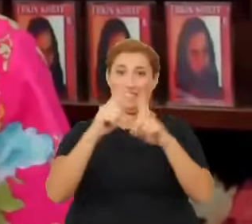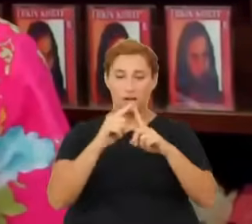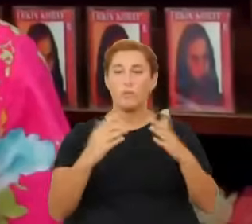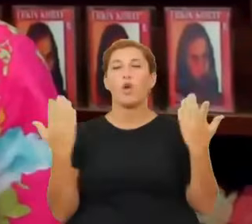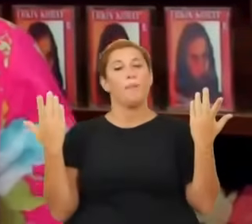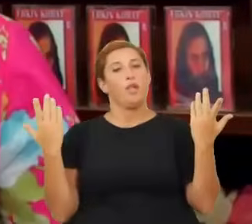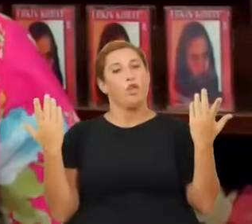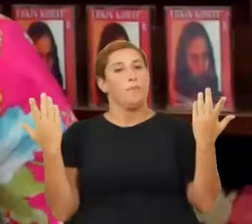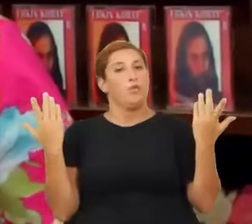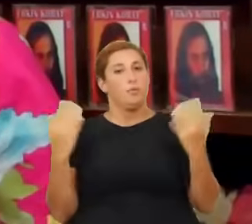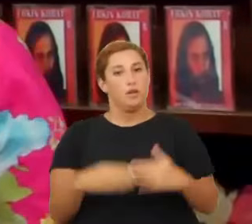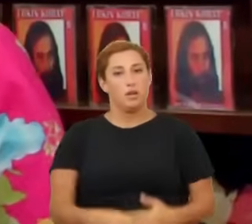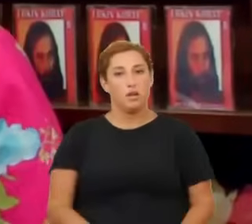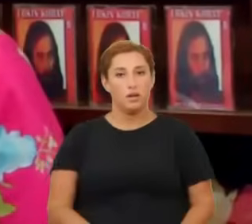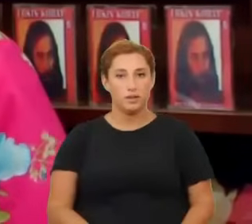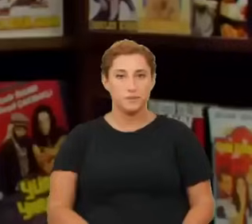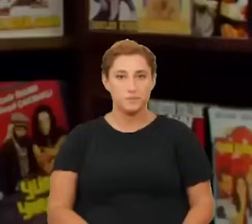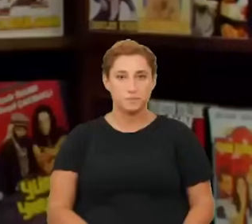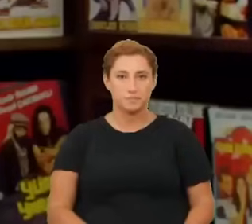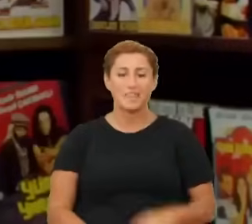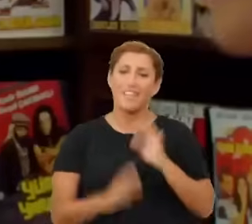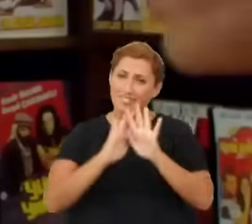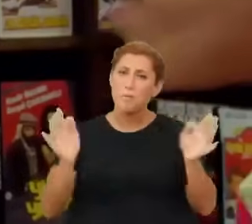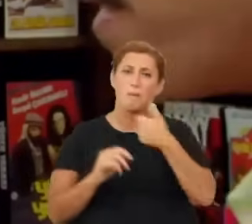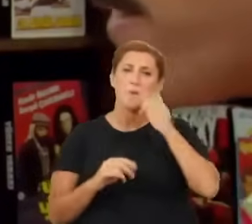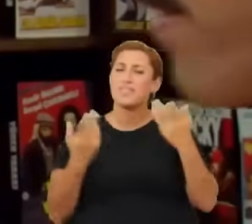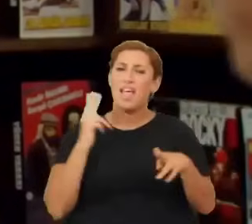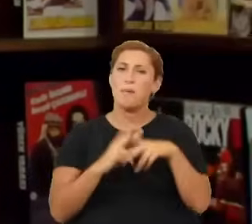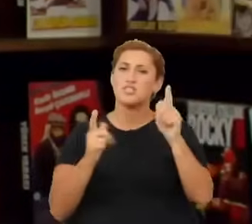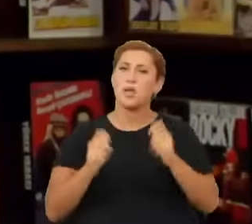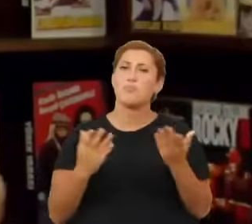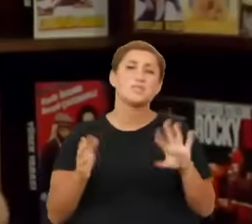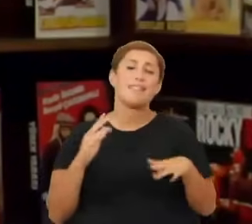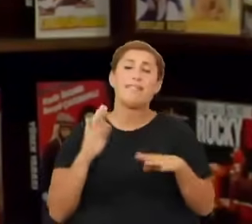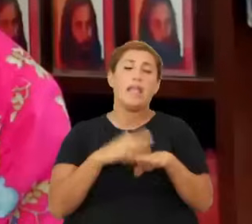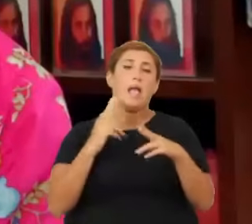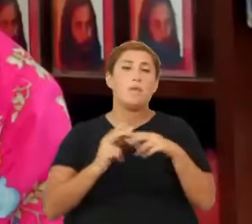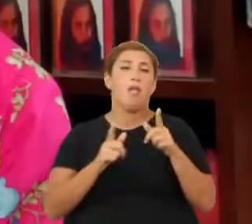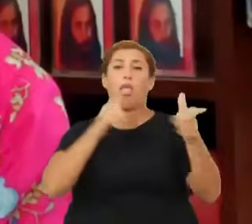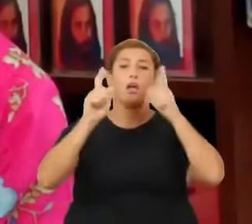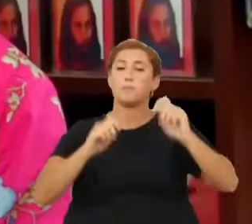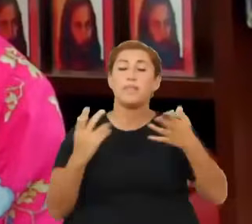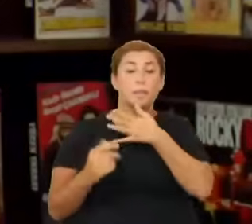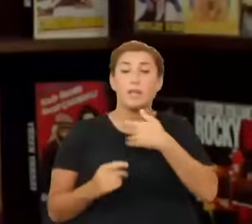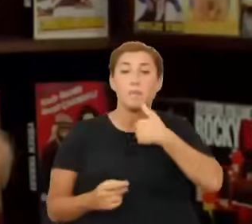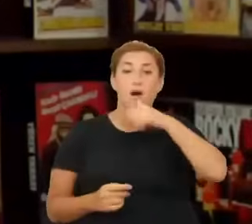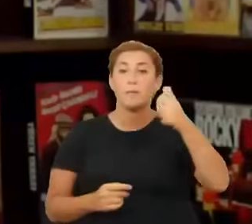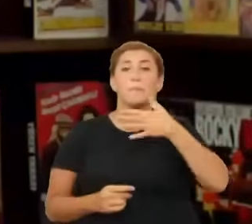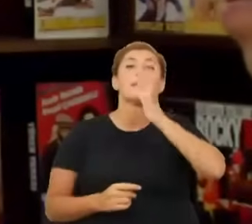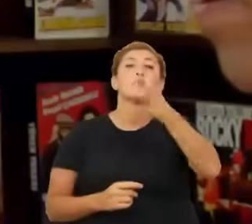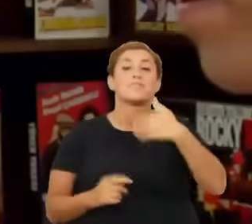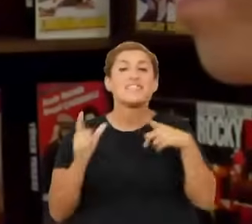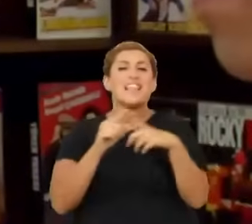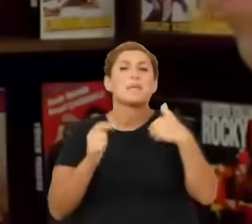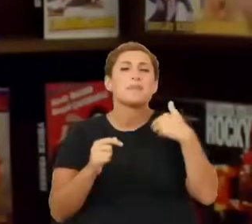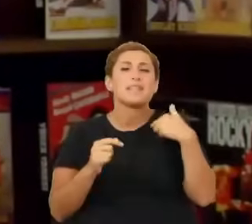Tövbe estağfurullah, tövbe estağfurullah, hasbinallah ya. Ya tamam abi, niye hemen şey yapıyorsun ya? Niye hemen yükseliyorsun? Ne bileyim abi? Abi bilmiyor musun?